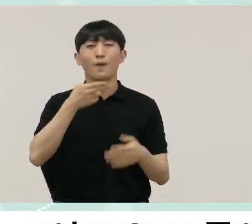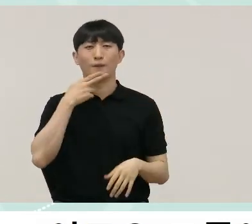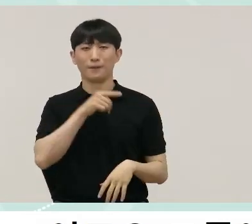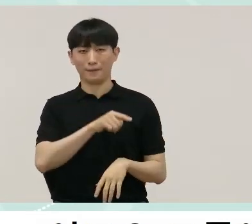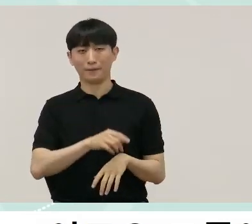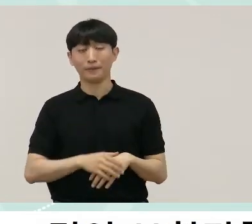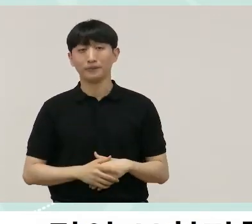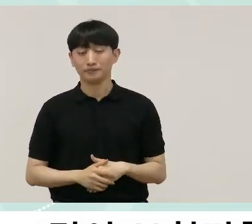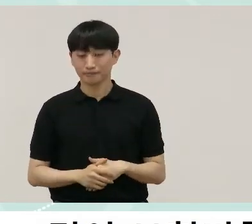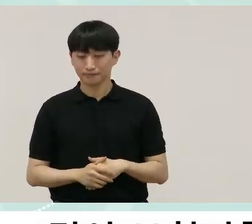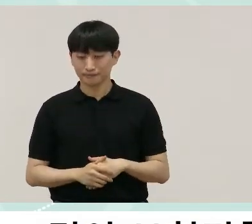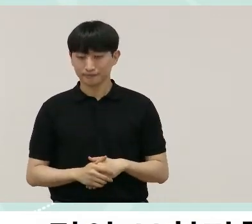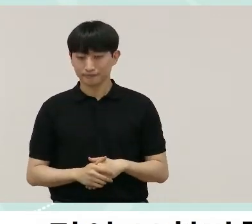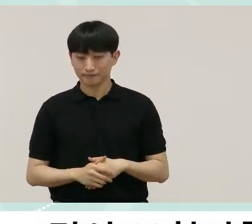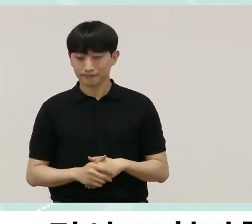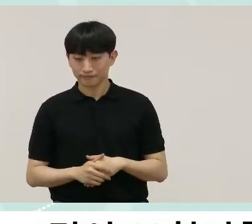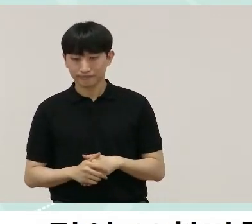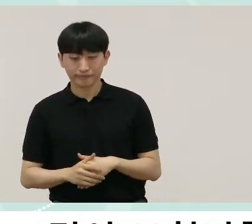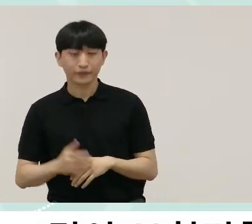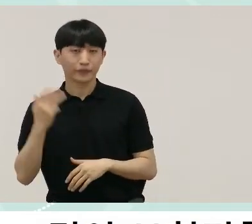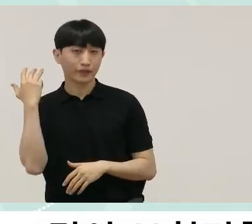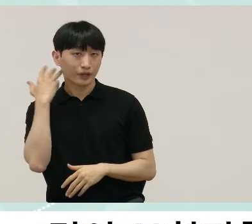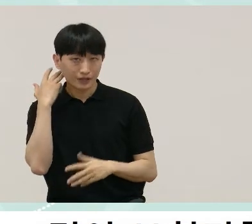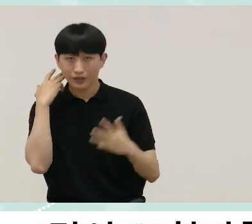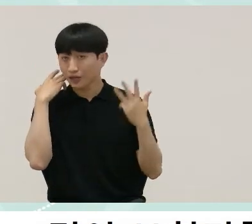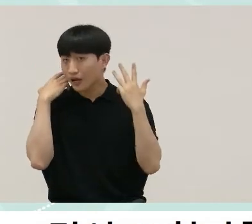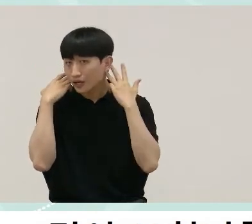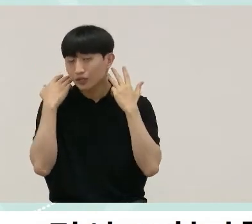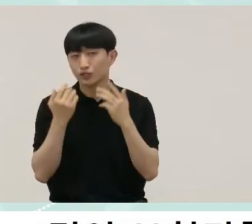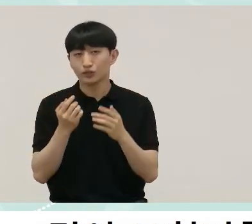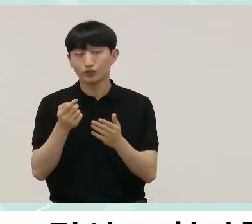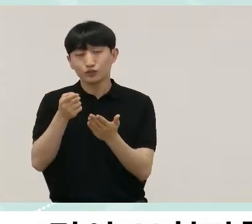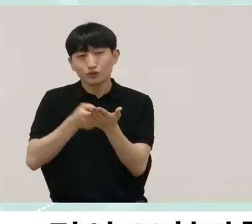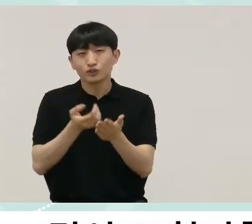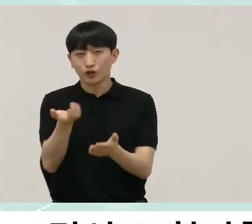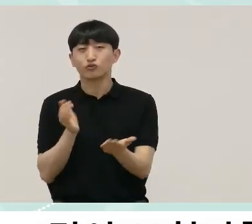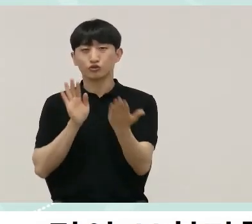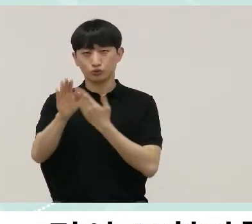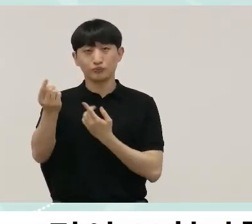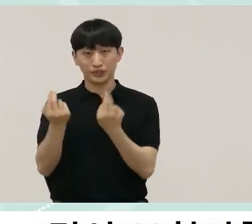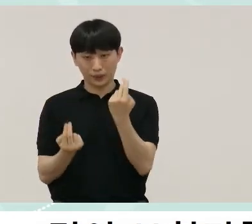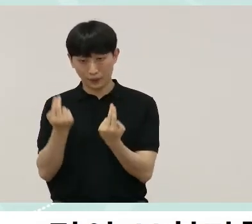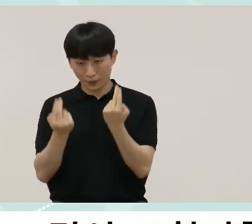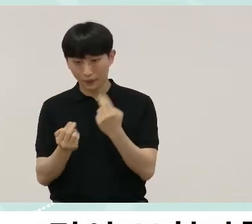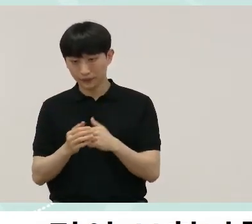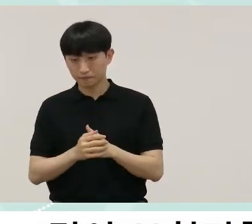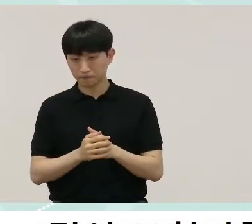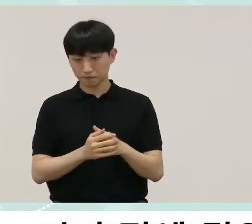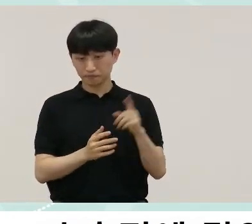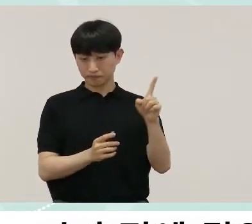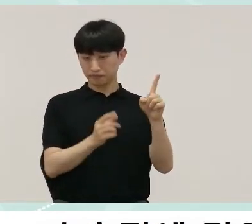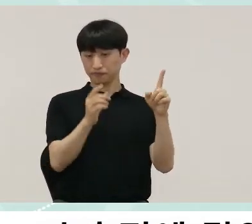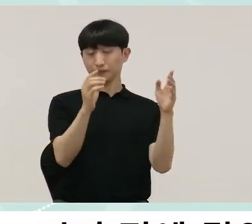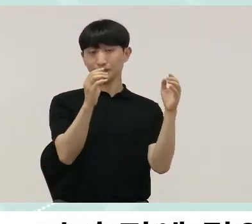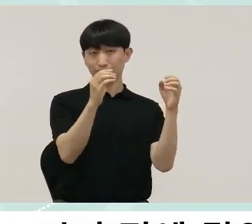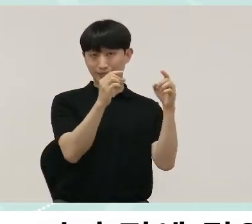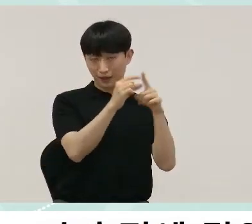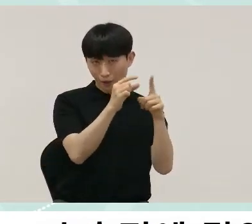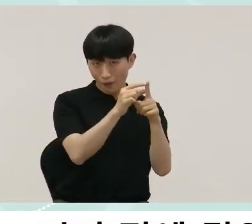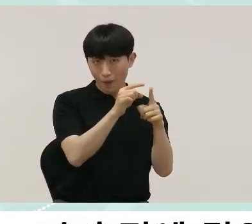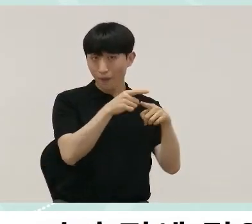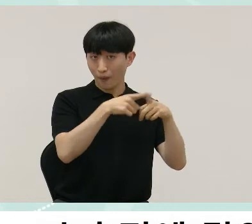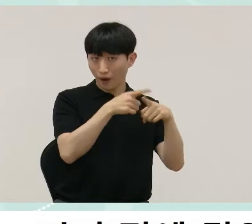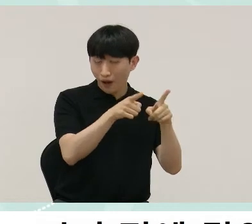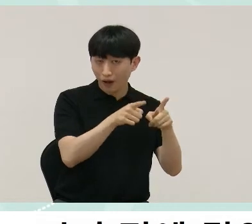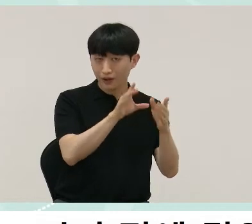인공호흡 수술 전후에 이제 말 인지력을 보는데요. 이름절 단어가 5%에 불과했는데 보청기를 끼면 한